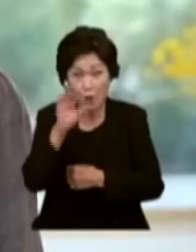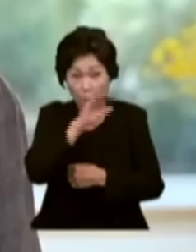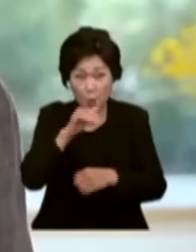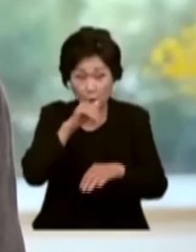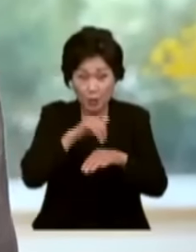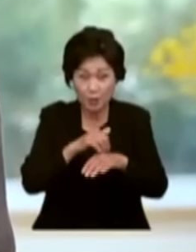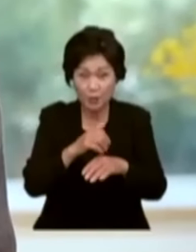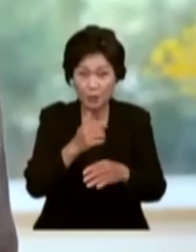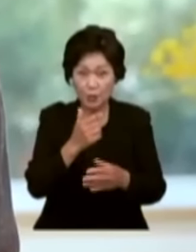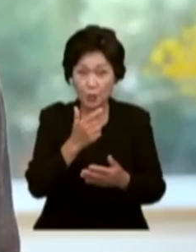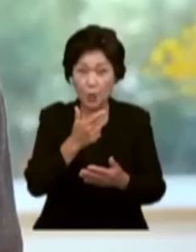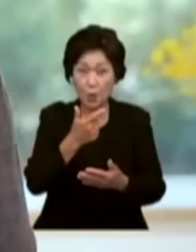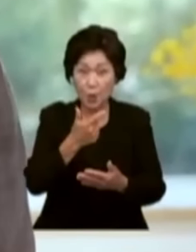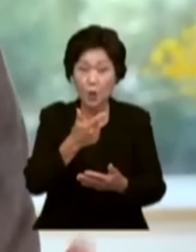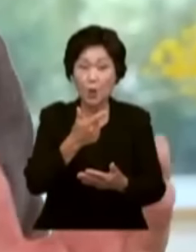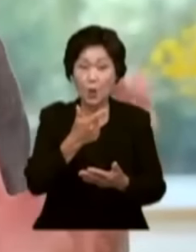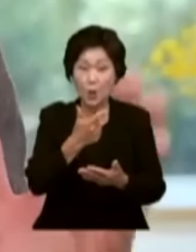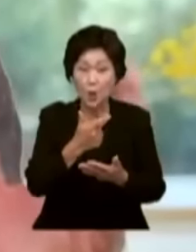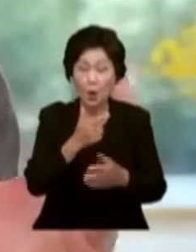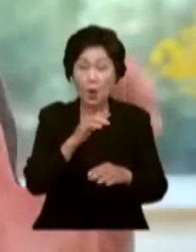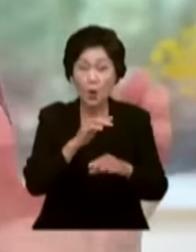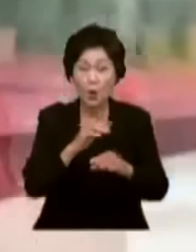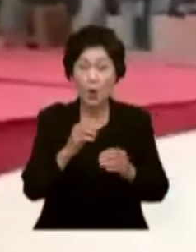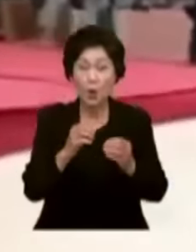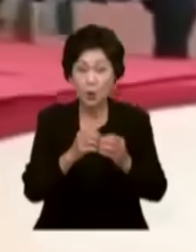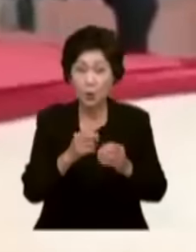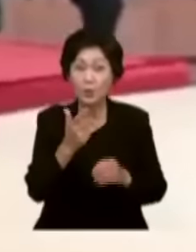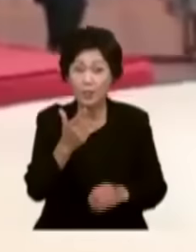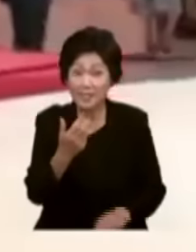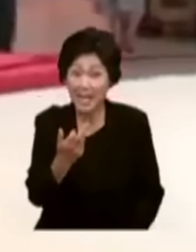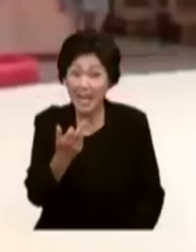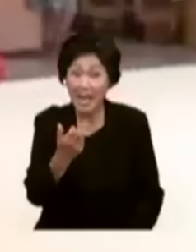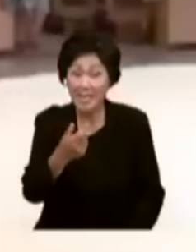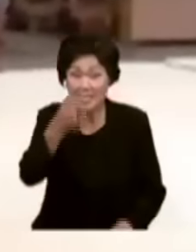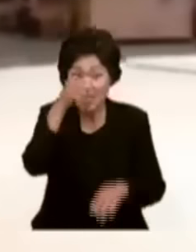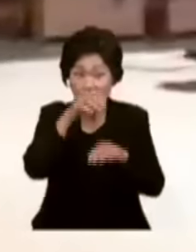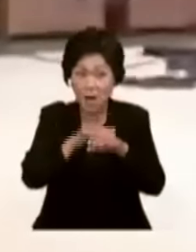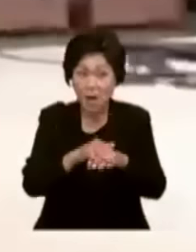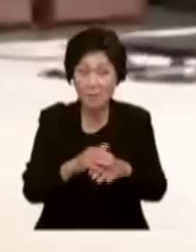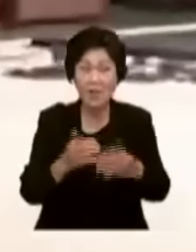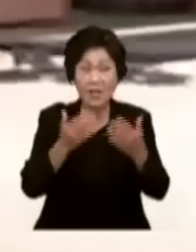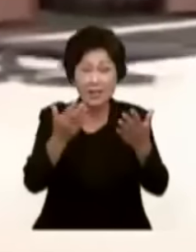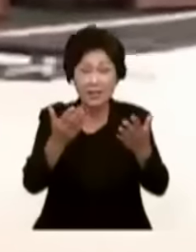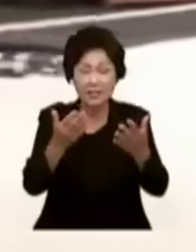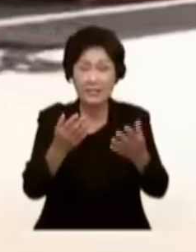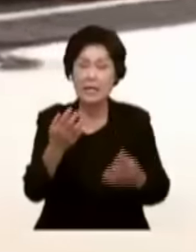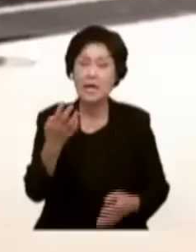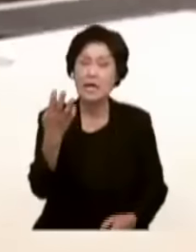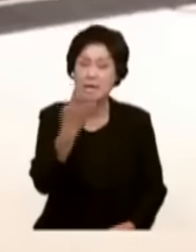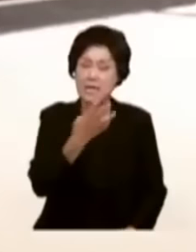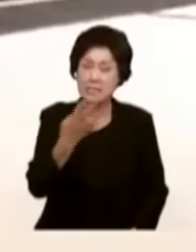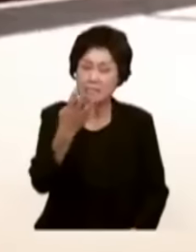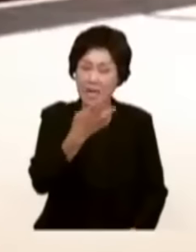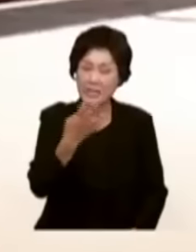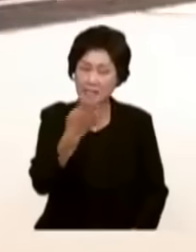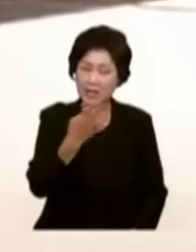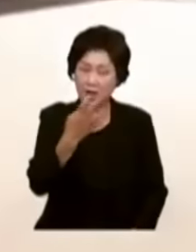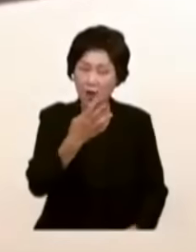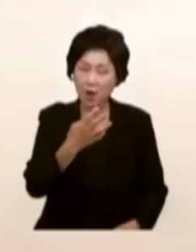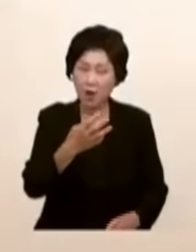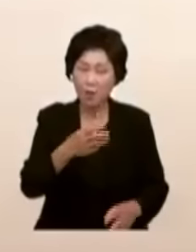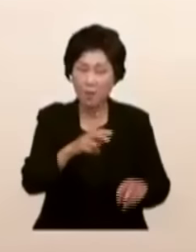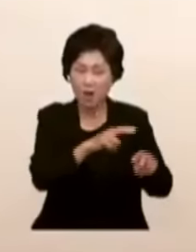네. 논산. 네. 거기서 예배드리는 예. 거기가 4천석이라 그러죠. 예, 예. 제가 듣기로는 모두 함께 하나가 됐어요.